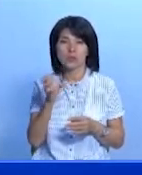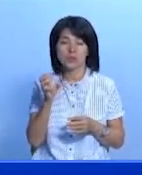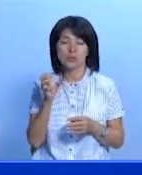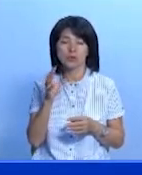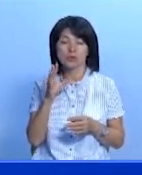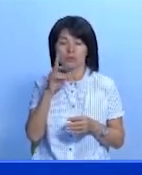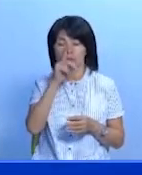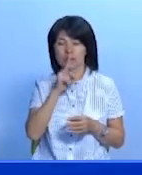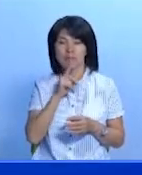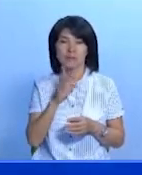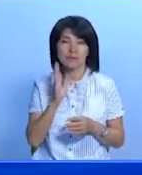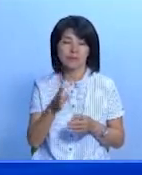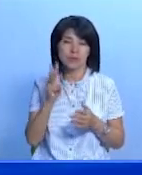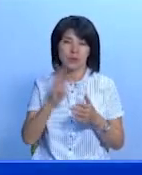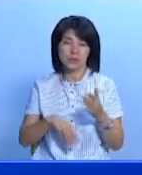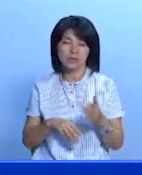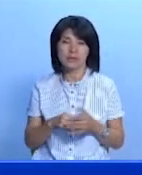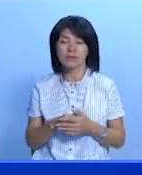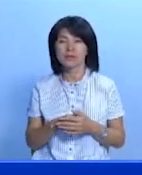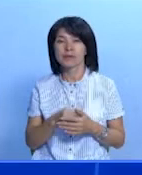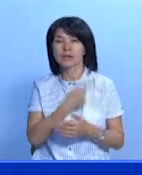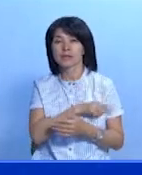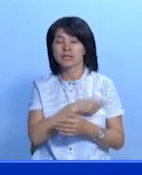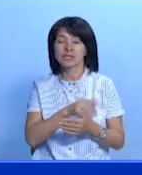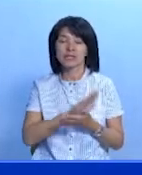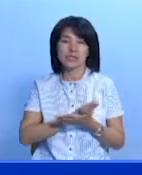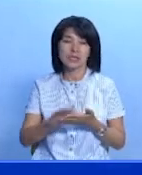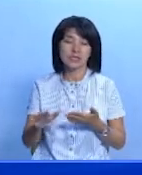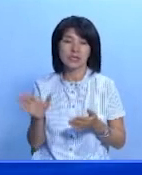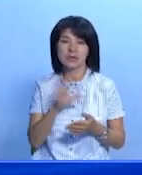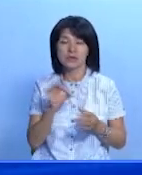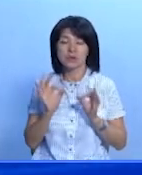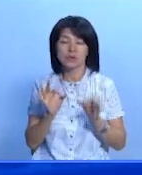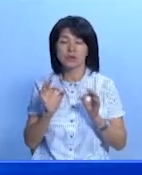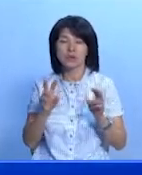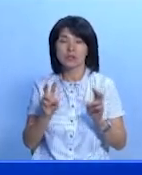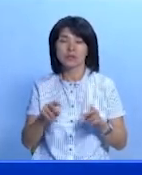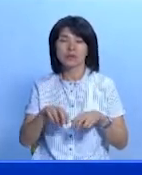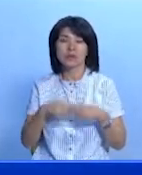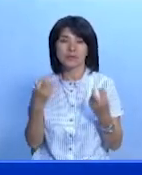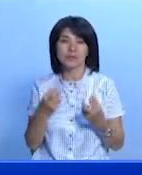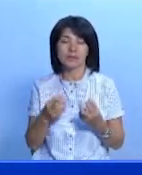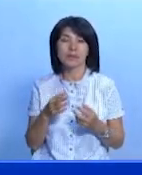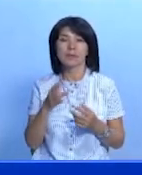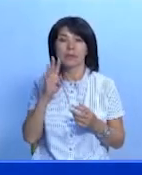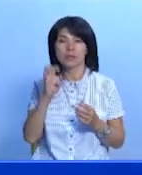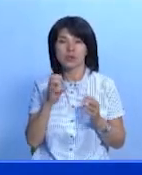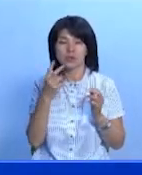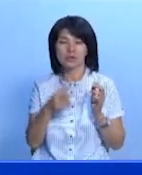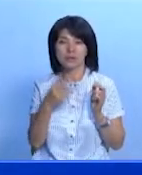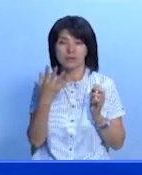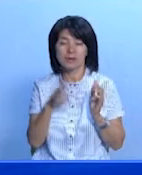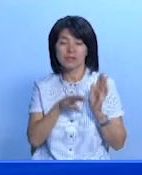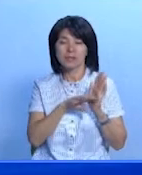есептік көрсеткішке дейінгі айыппұл салынады. Санитарлық ережелер мен гигиеналық нормаларды бұзған үшін әкімшілік құқық бұзушылық кодексінің 425